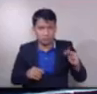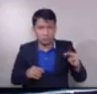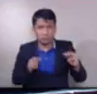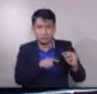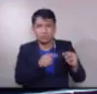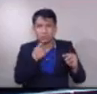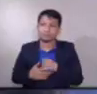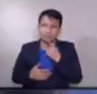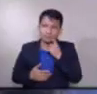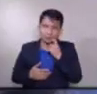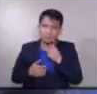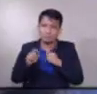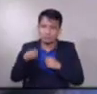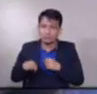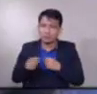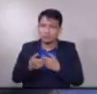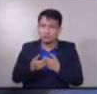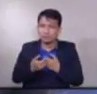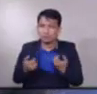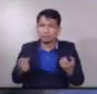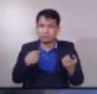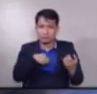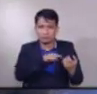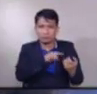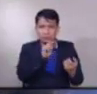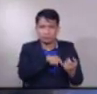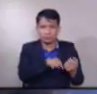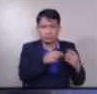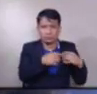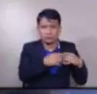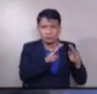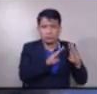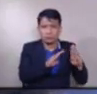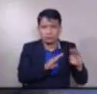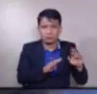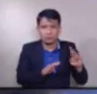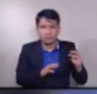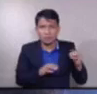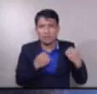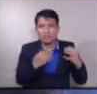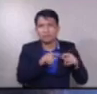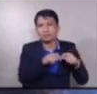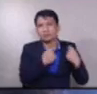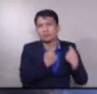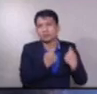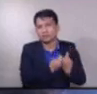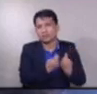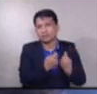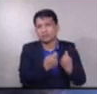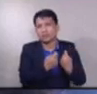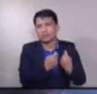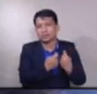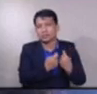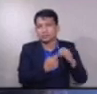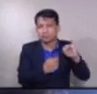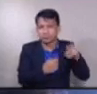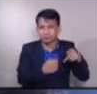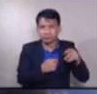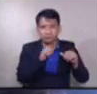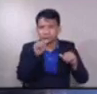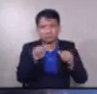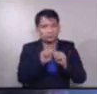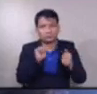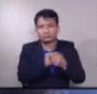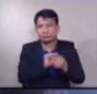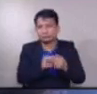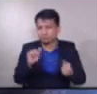Sharia courts? Tama yun. Oo. Pero doon mismo sa teritoryo ng BARM, marami pa pong tribo doon. Hindi po kami saklaw na hindi saklaw ng Sharia. Yes,